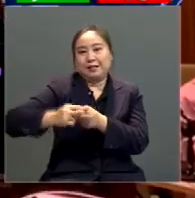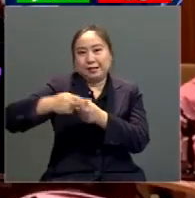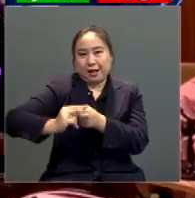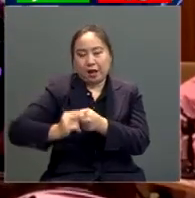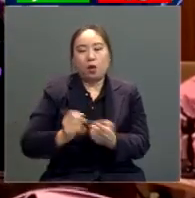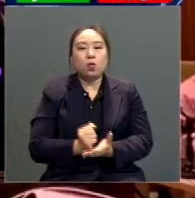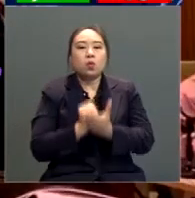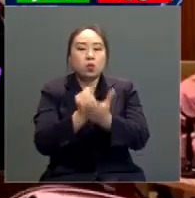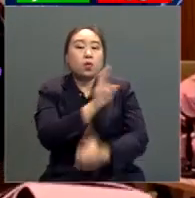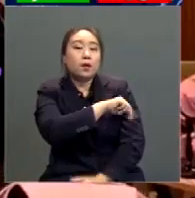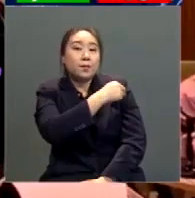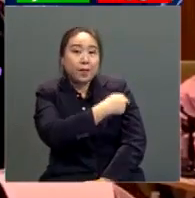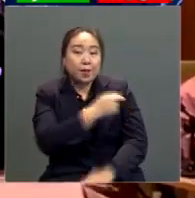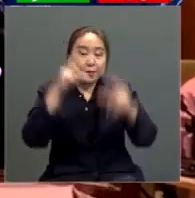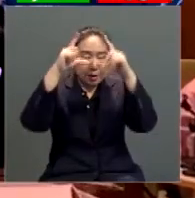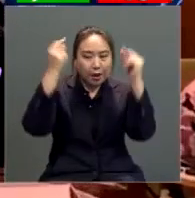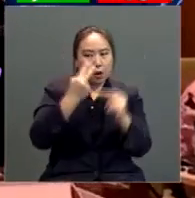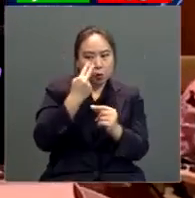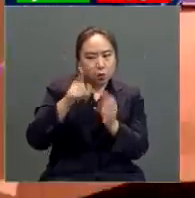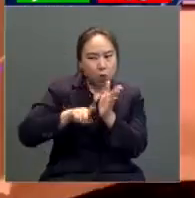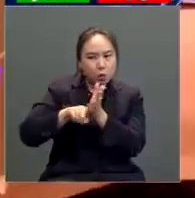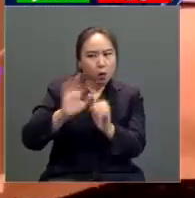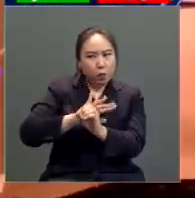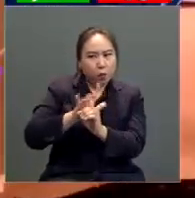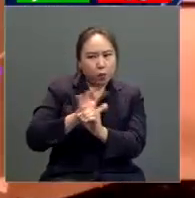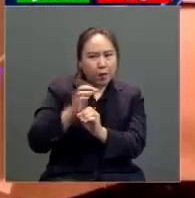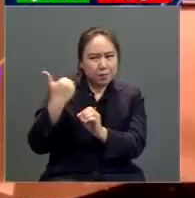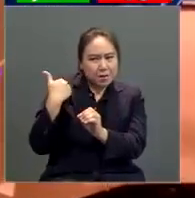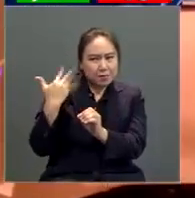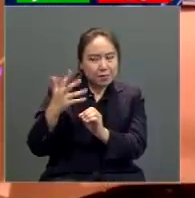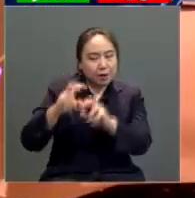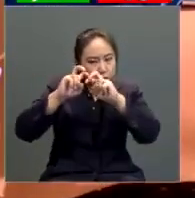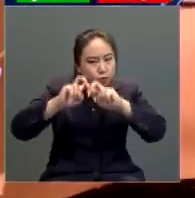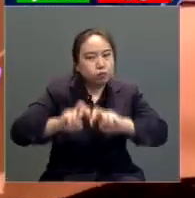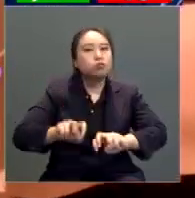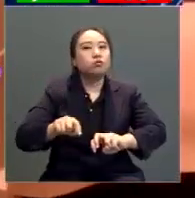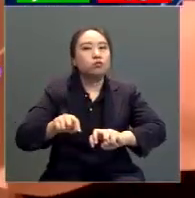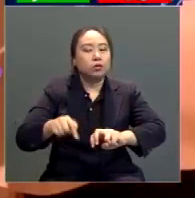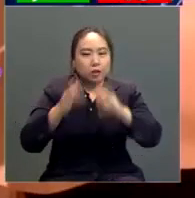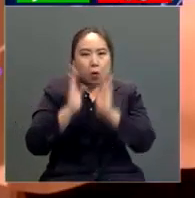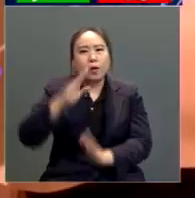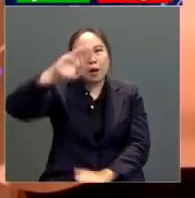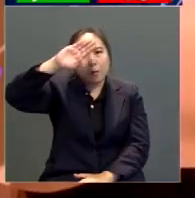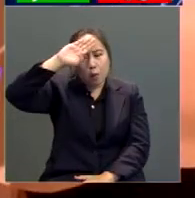อุปกรณ์ช่วยแพทย์พยาบาลวิเคราะห์การติดเชื้อโควิด -19 เบื้องต้นนะครับว่าคนไข้ที่